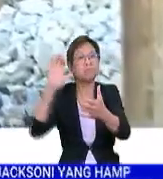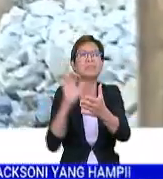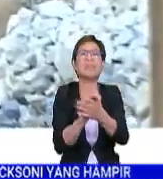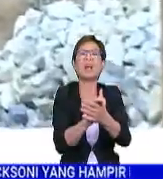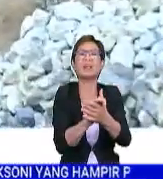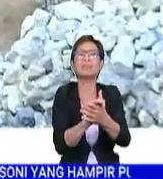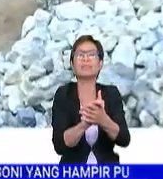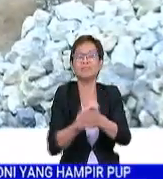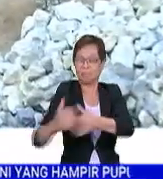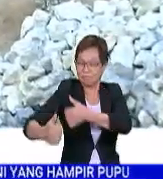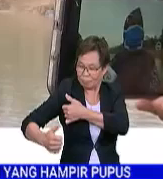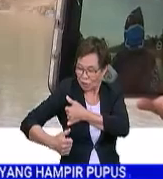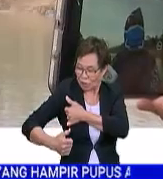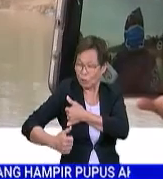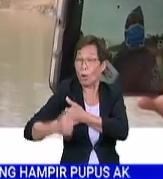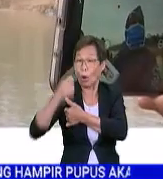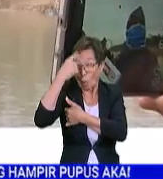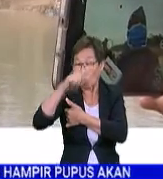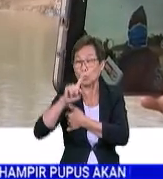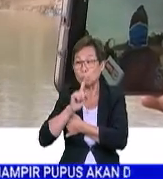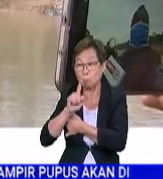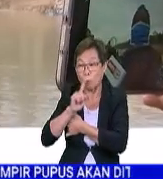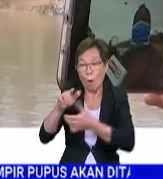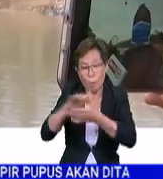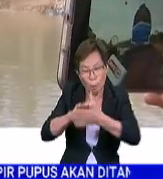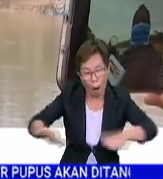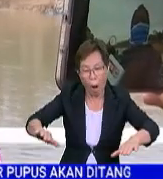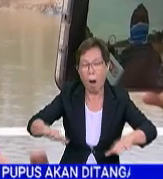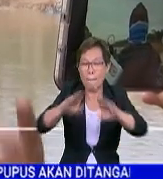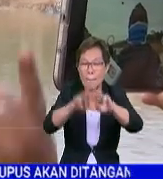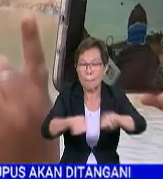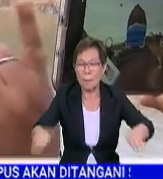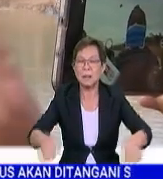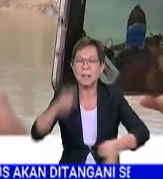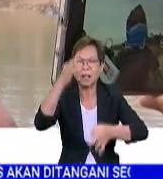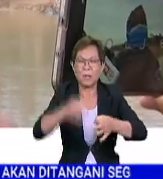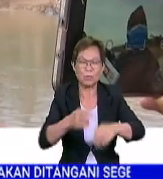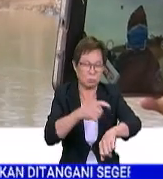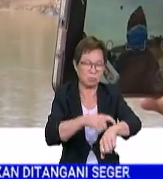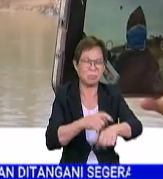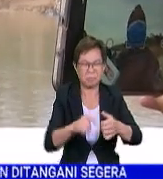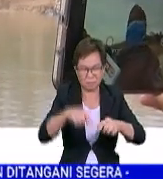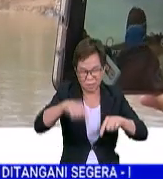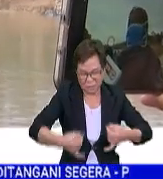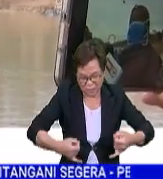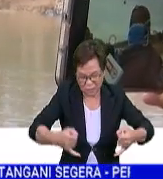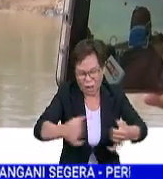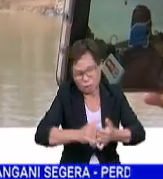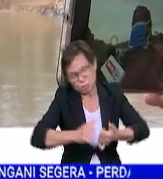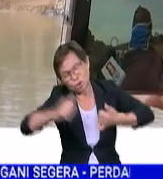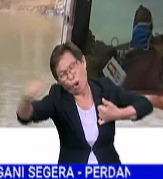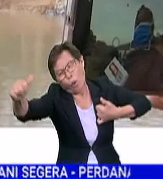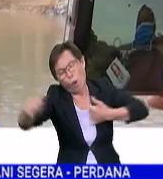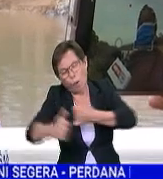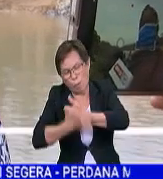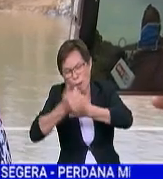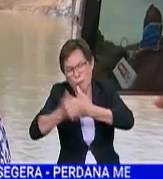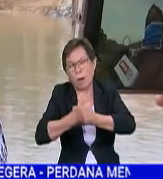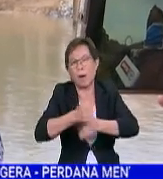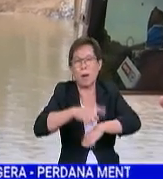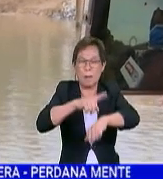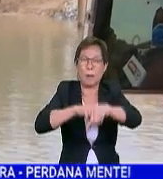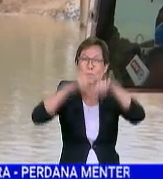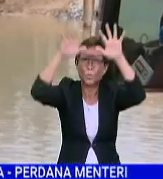untuk memastikan keselamatan pelajar kala itu jalan pintas aja rencana lu jauh dan Andi Bayu cinta Mike Lewis